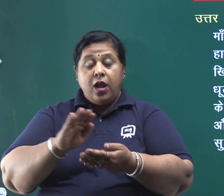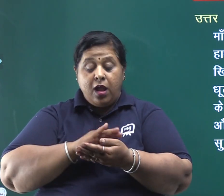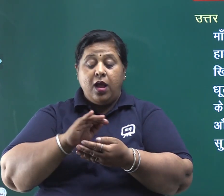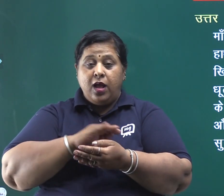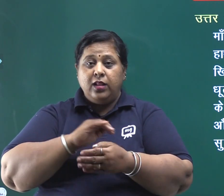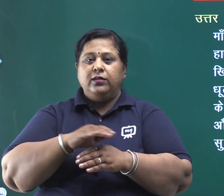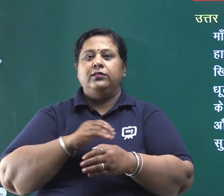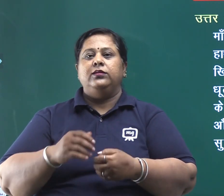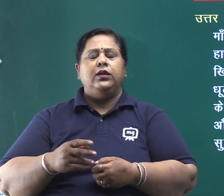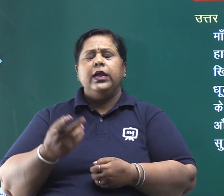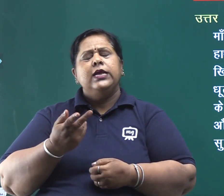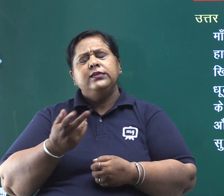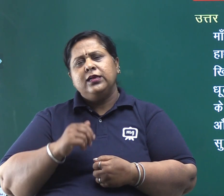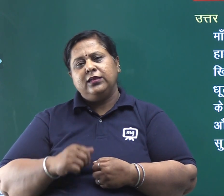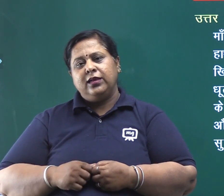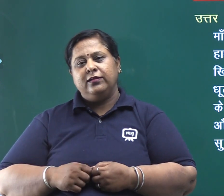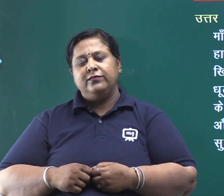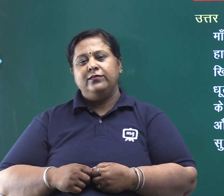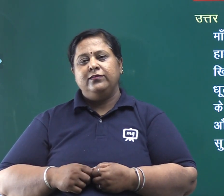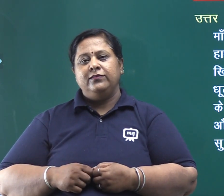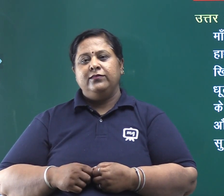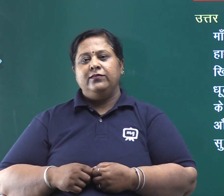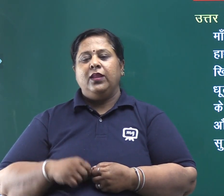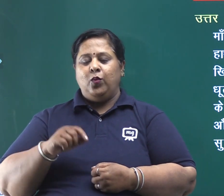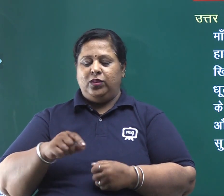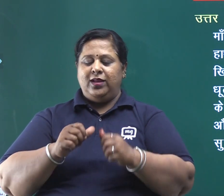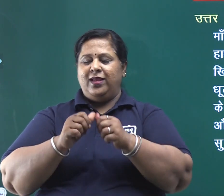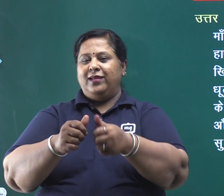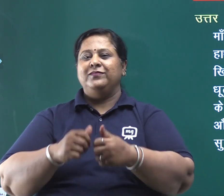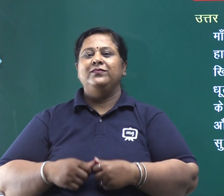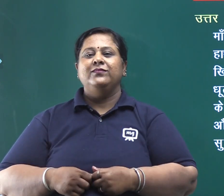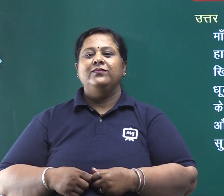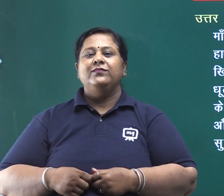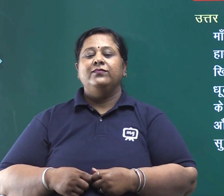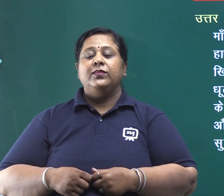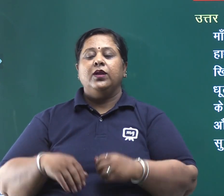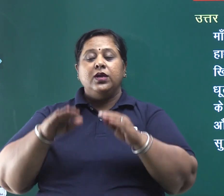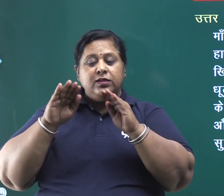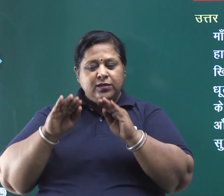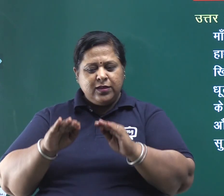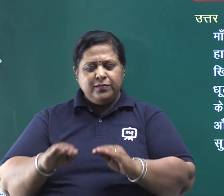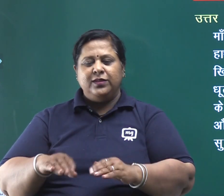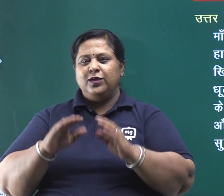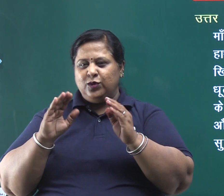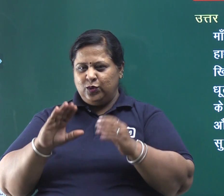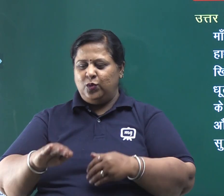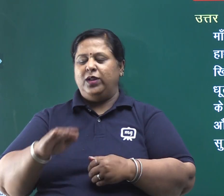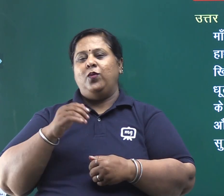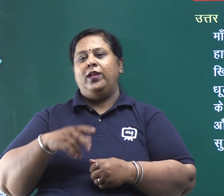ख्याल कैसे रखती है? उत्तर है सबसे छोटी होने